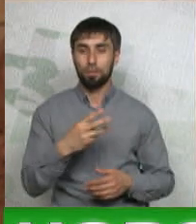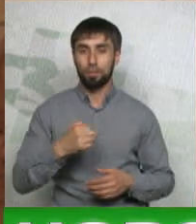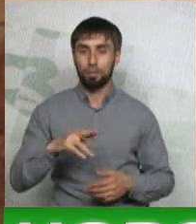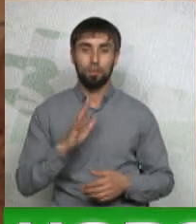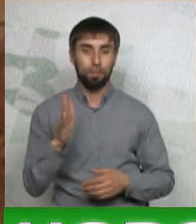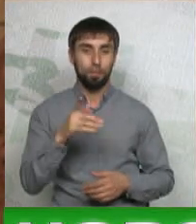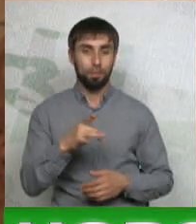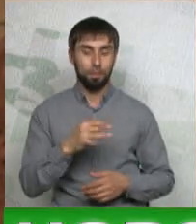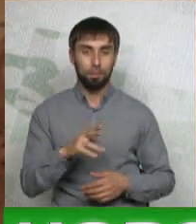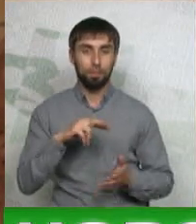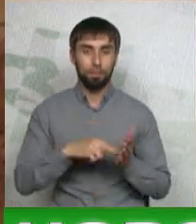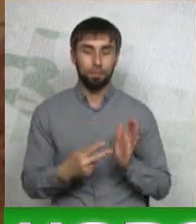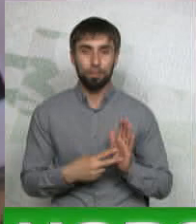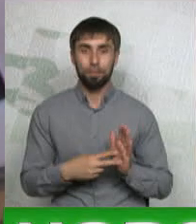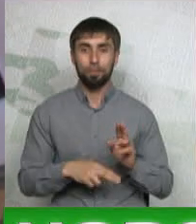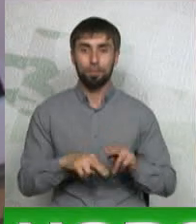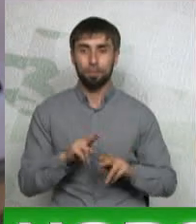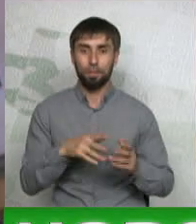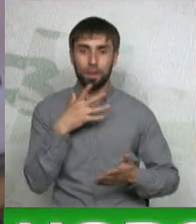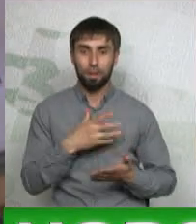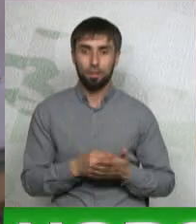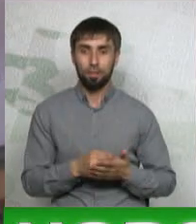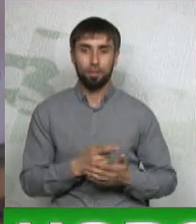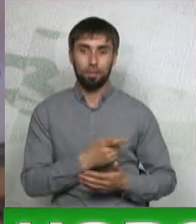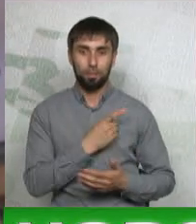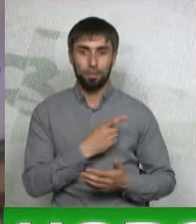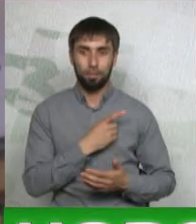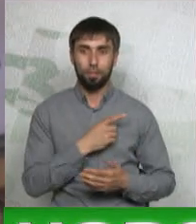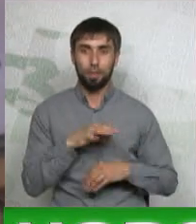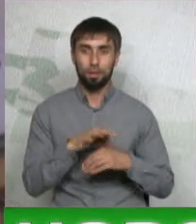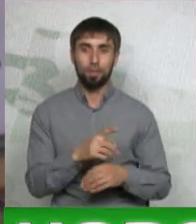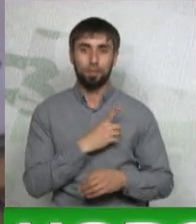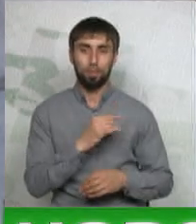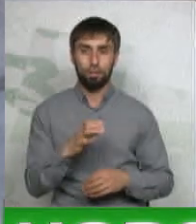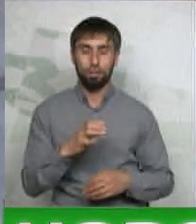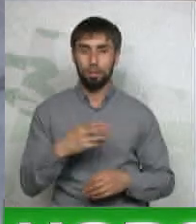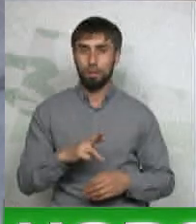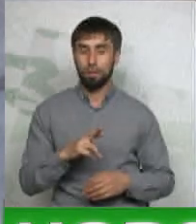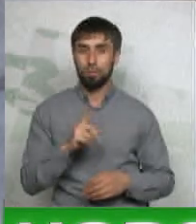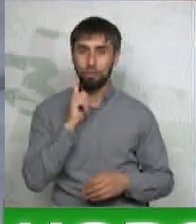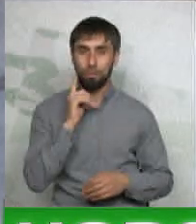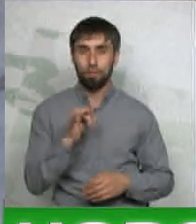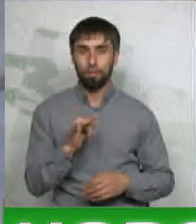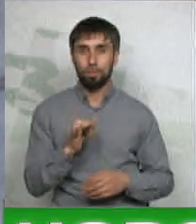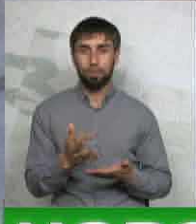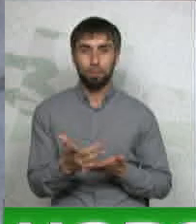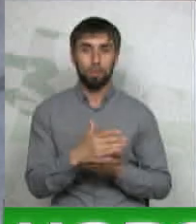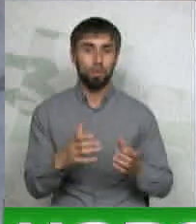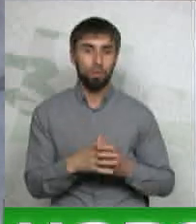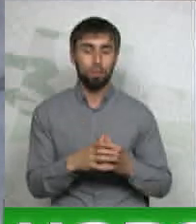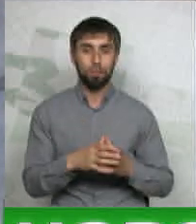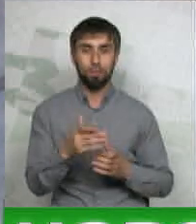будущем ремесленник планирует построить собственную мастерскую, проводить мастер-классы для молодежи и собрать